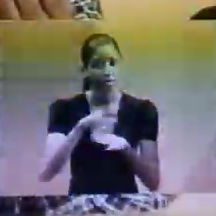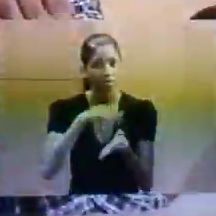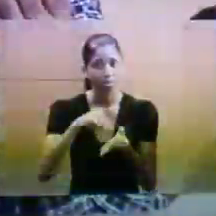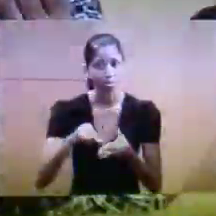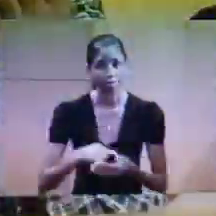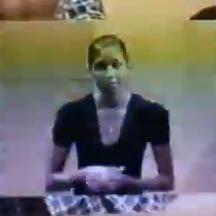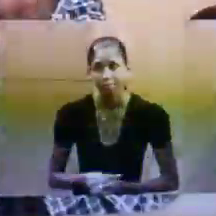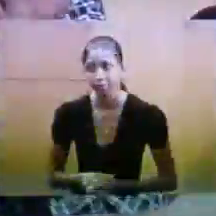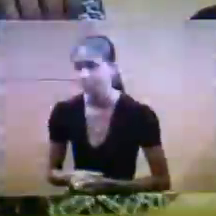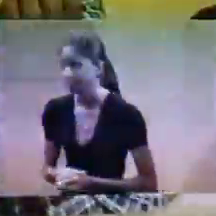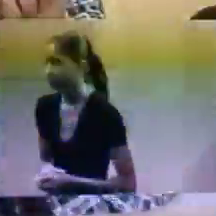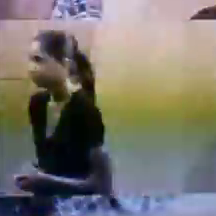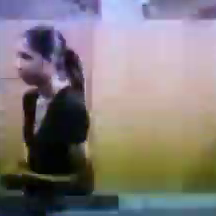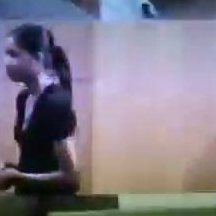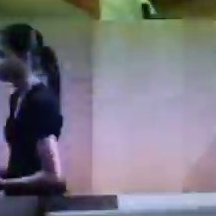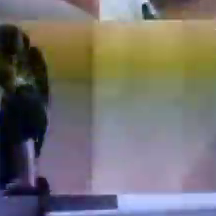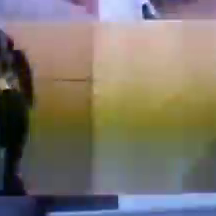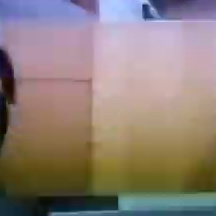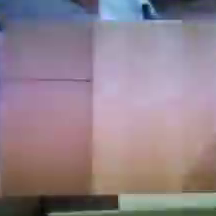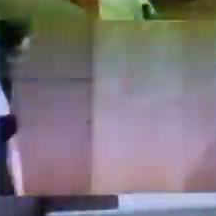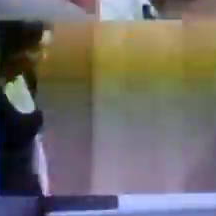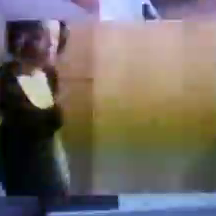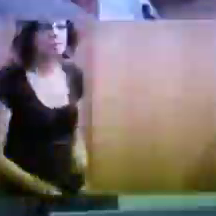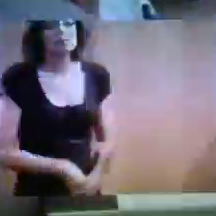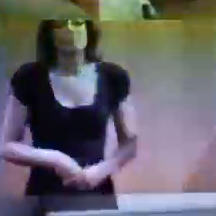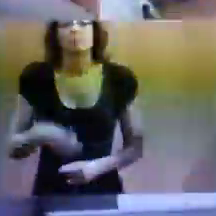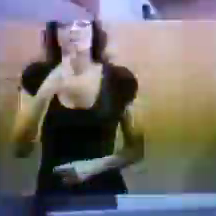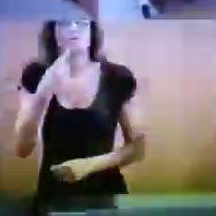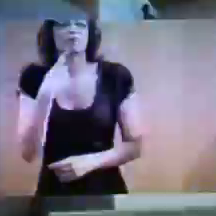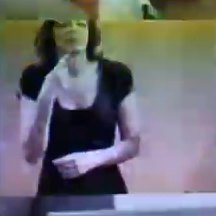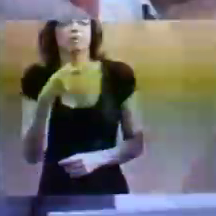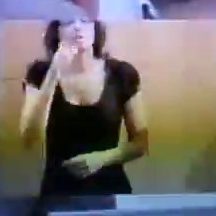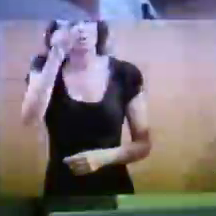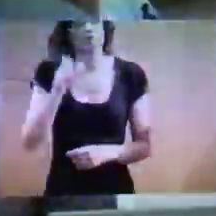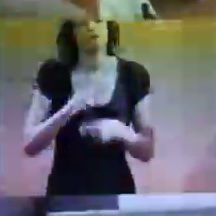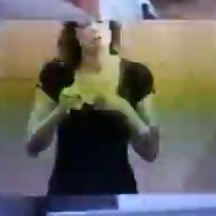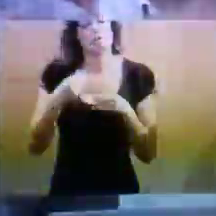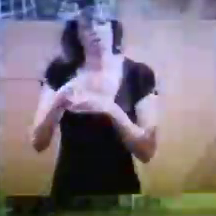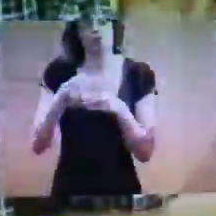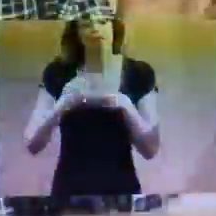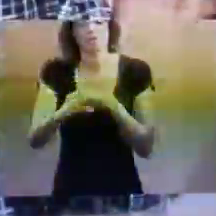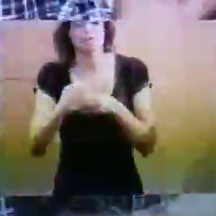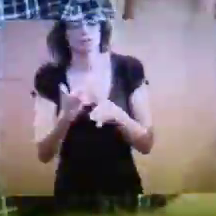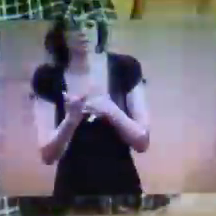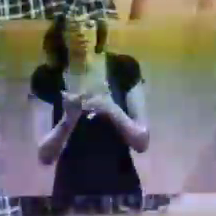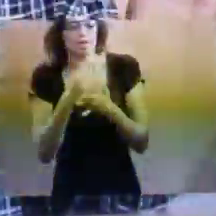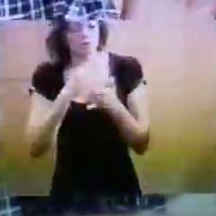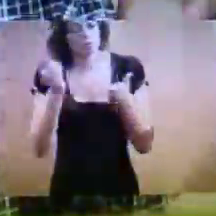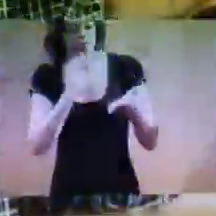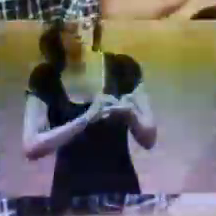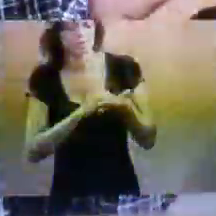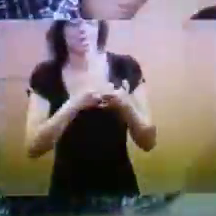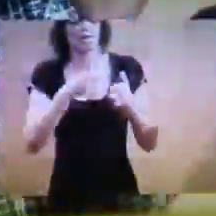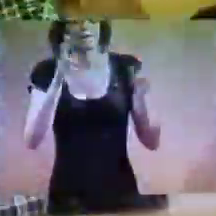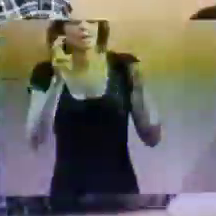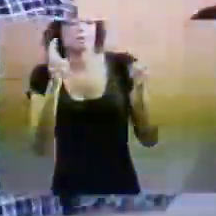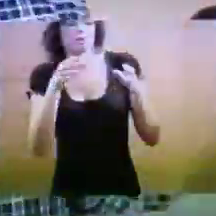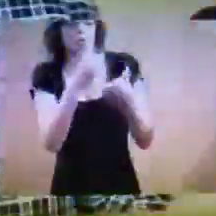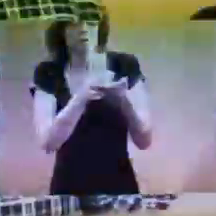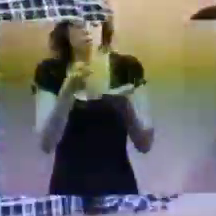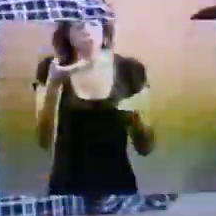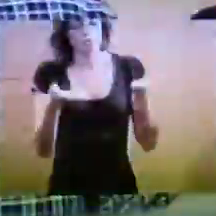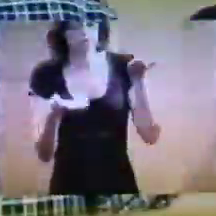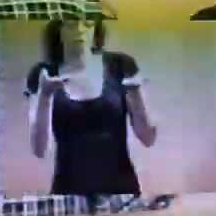D'accord. Merci, alors, monsieur. Celui à qui vous allez faire cette avance, il faut inscrire un titre de recette pour équilibrer. Voilà la question.